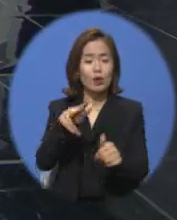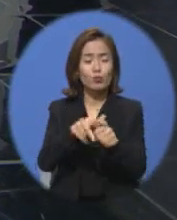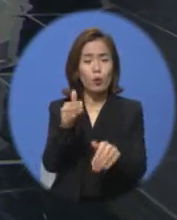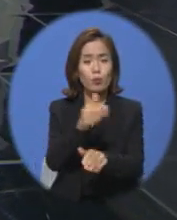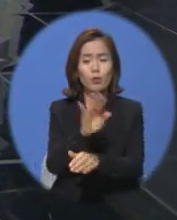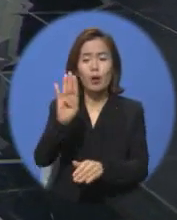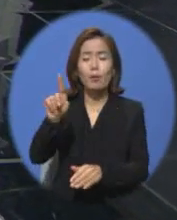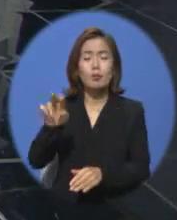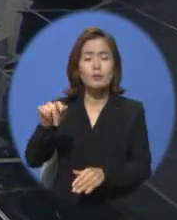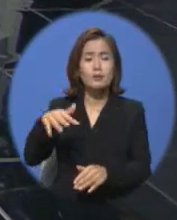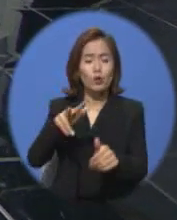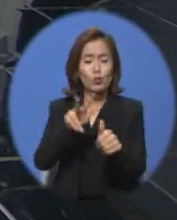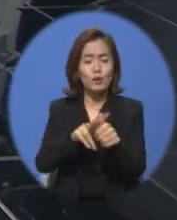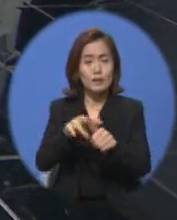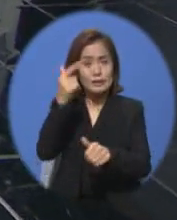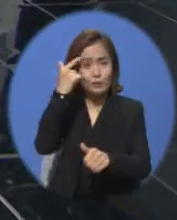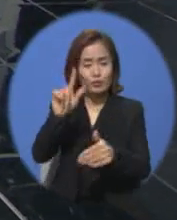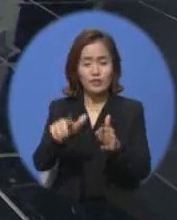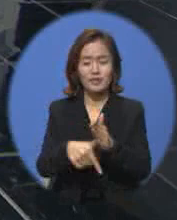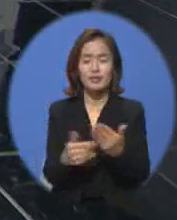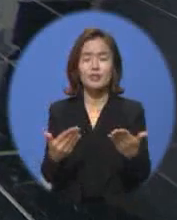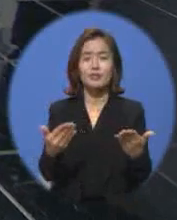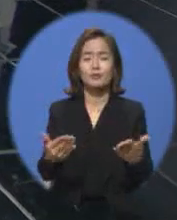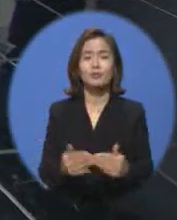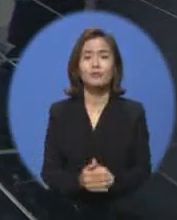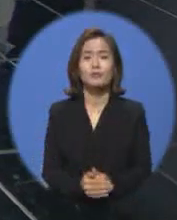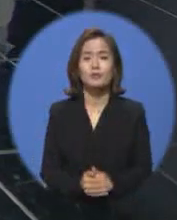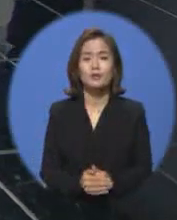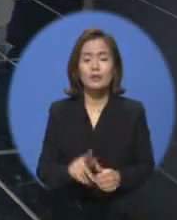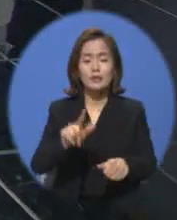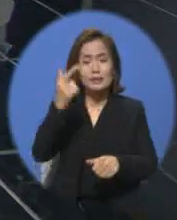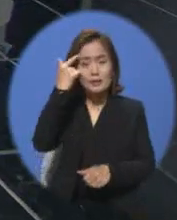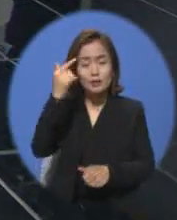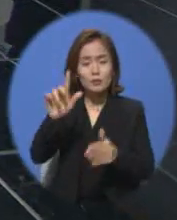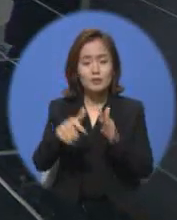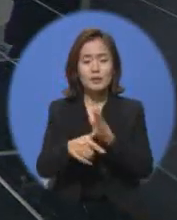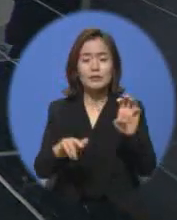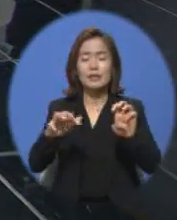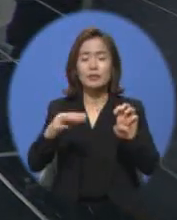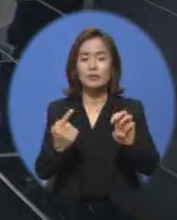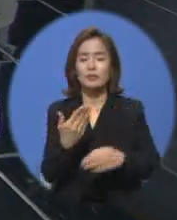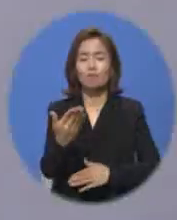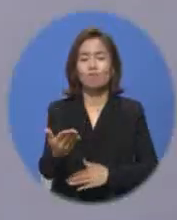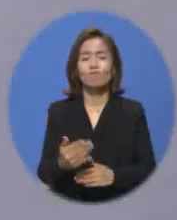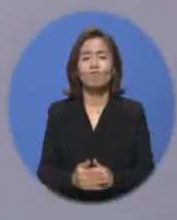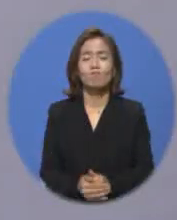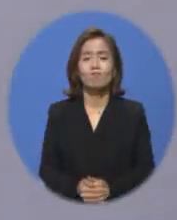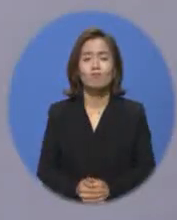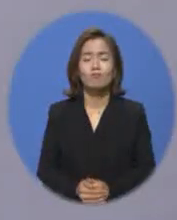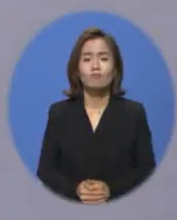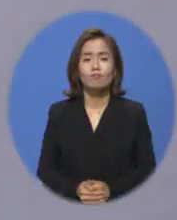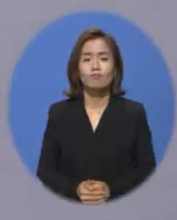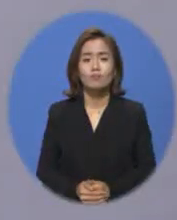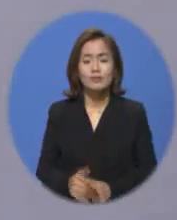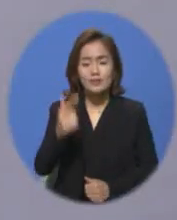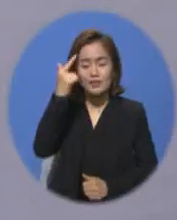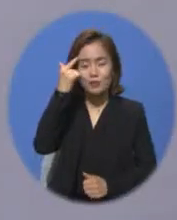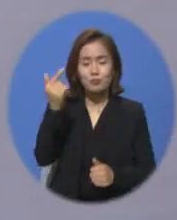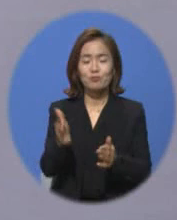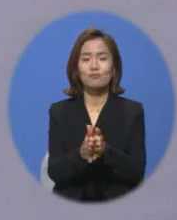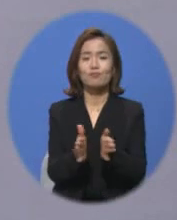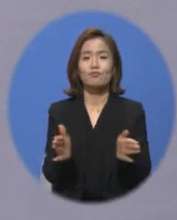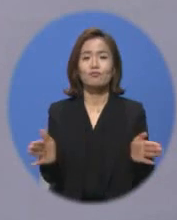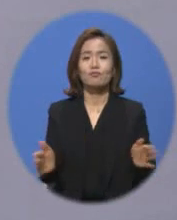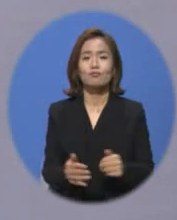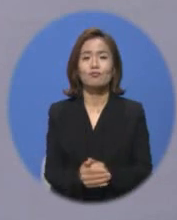이승남후보에게범기철후보에게질문할기회를드리겠습니다 . 이문제에대한제한시간은40초입니다. 예.예.제가질문을